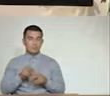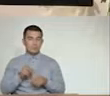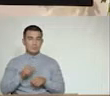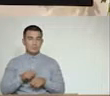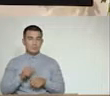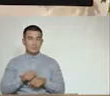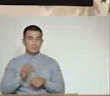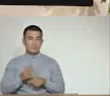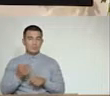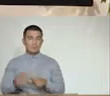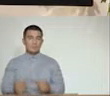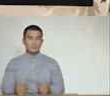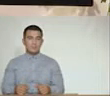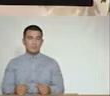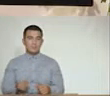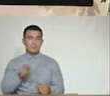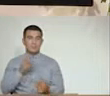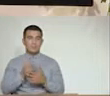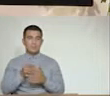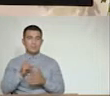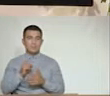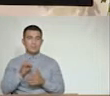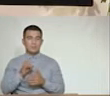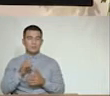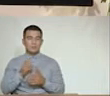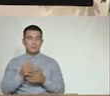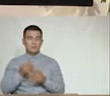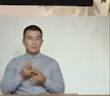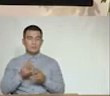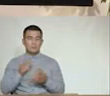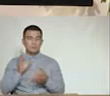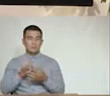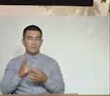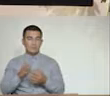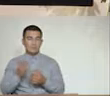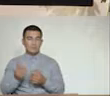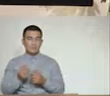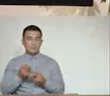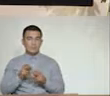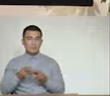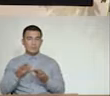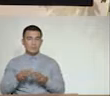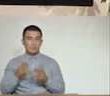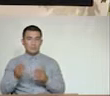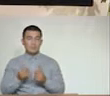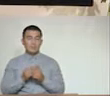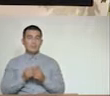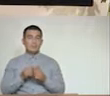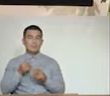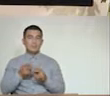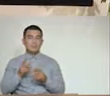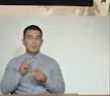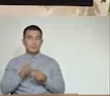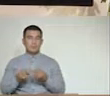yuqtiradi. Parazit qizil qon tanachalariga kirib oladi, u yerda tez